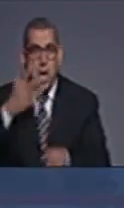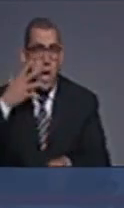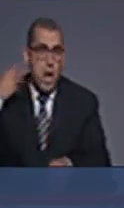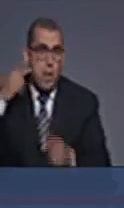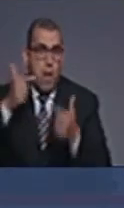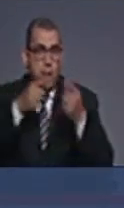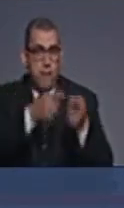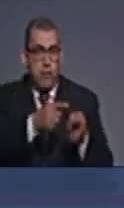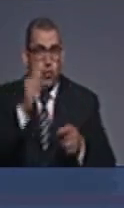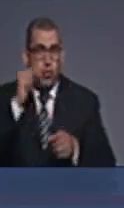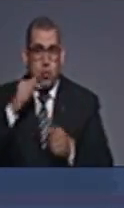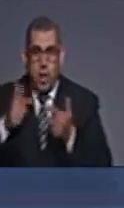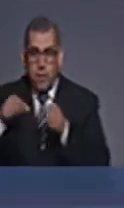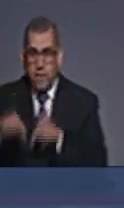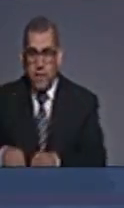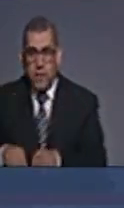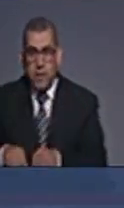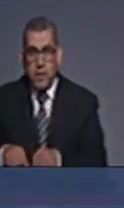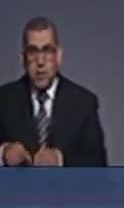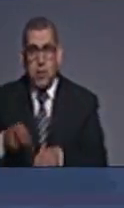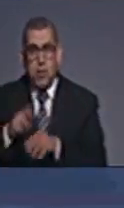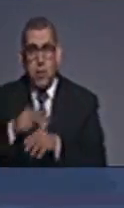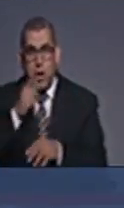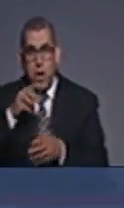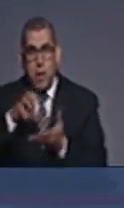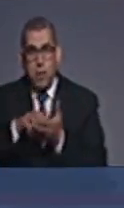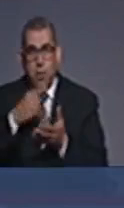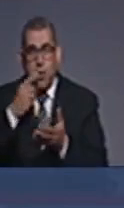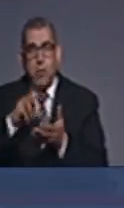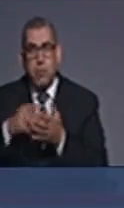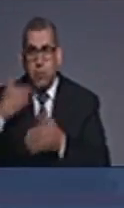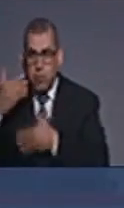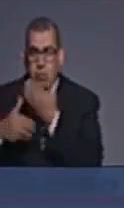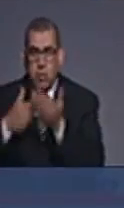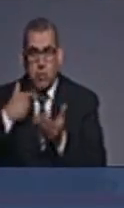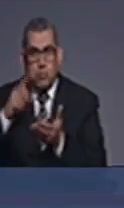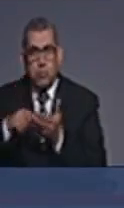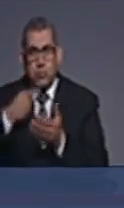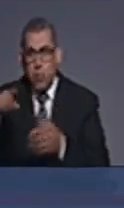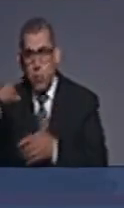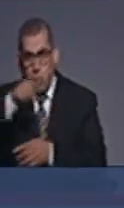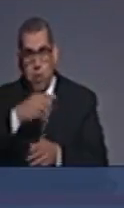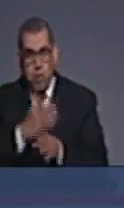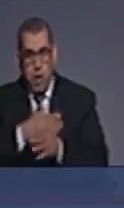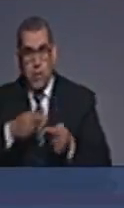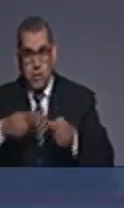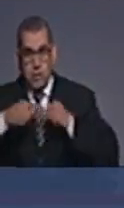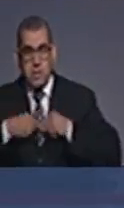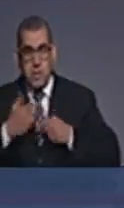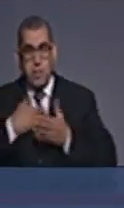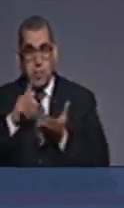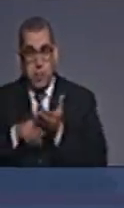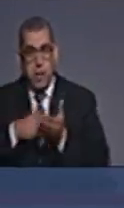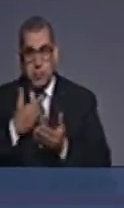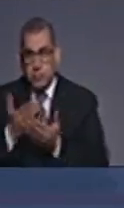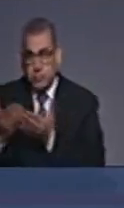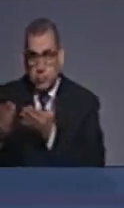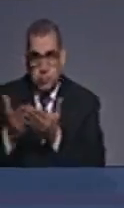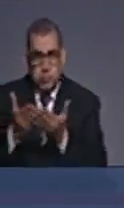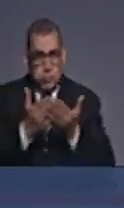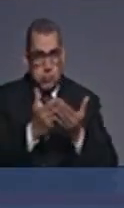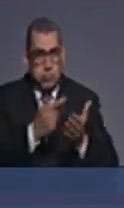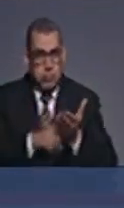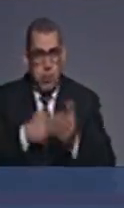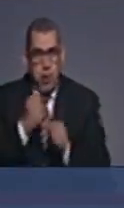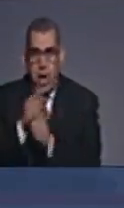في السودان، بدون شك الأزمات دي لها تأثير علينا أيضا، ولكن إحنا بنحاول نكون عامل إيجابي في إيجاد